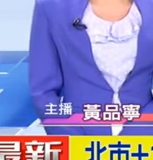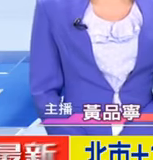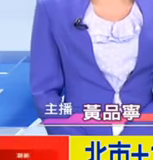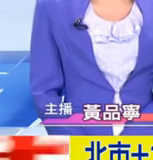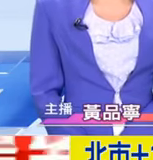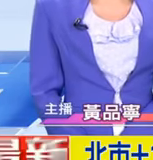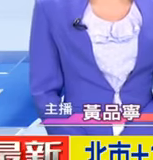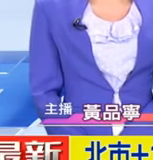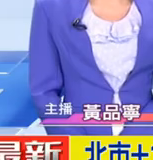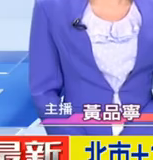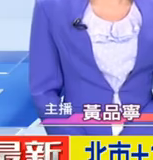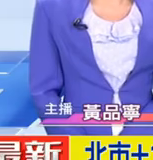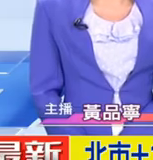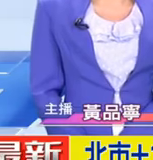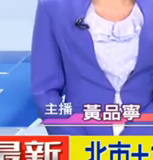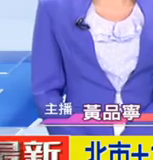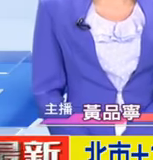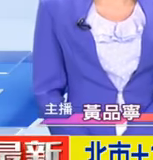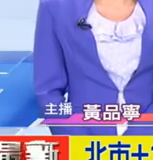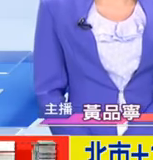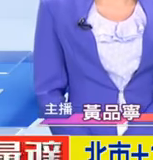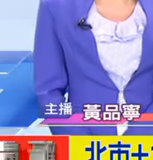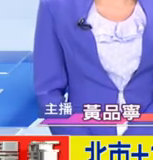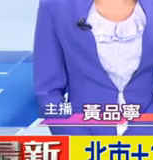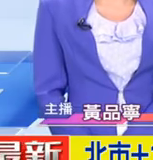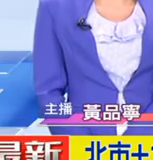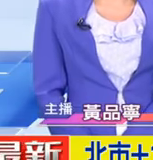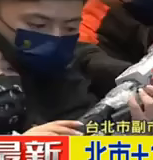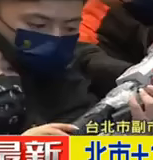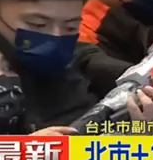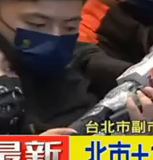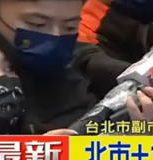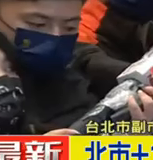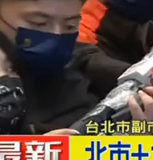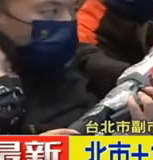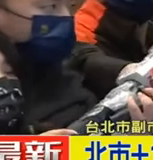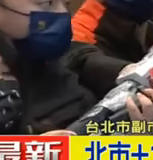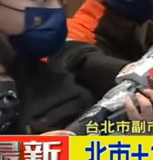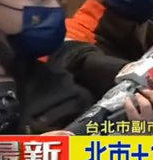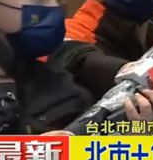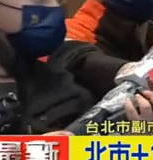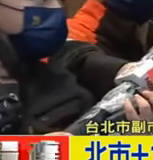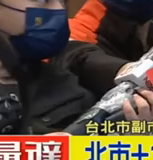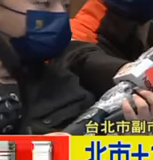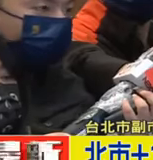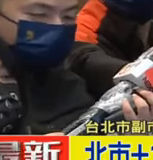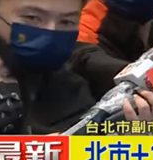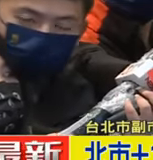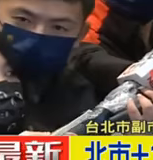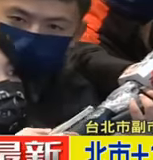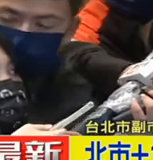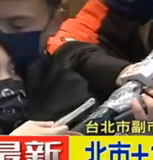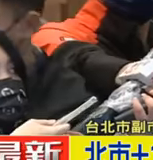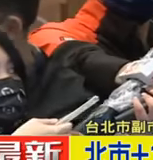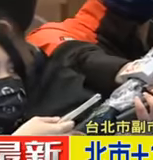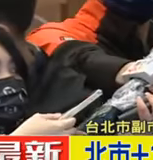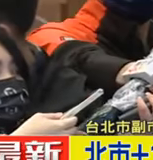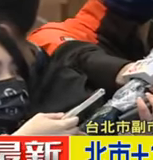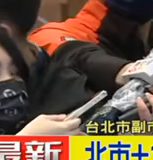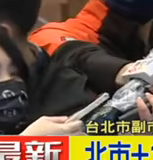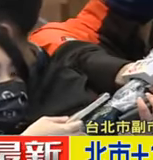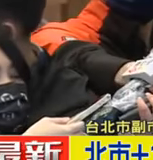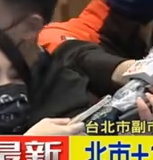在框列的采检当中，也带听到黄珊珊的最新说明。 这一例的状况不是台北的确诊，是高